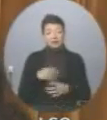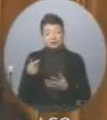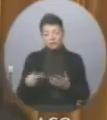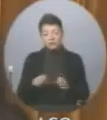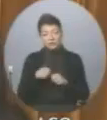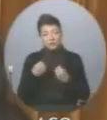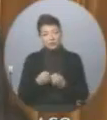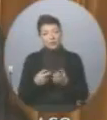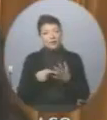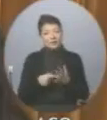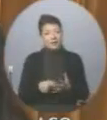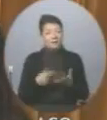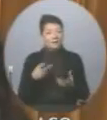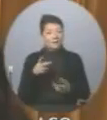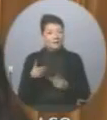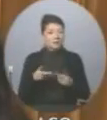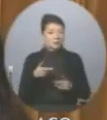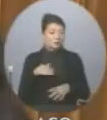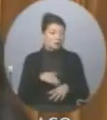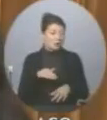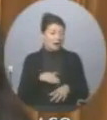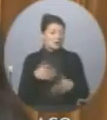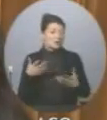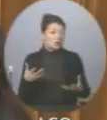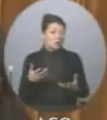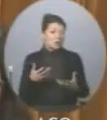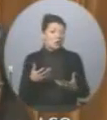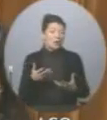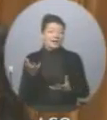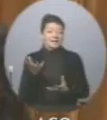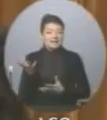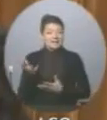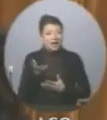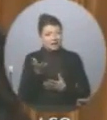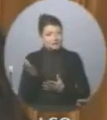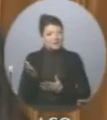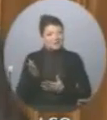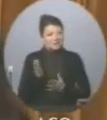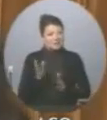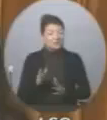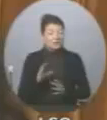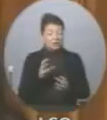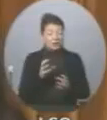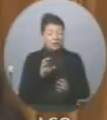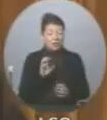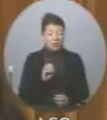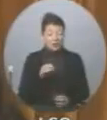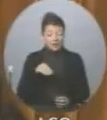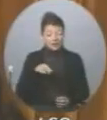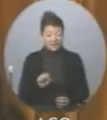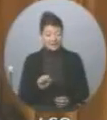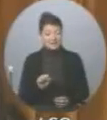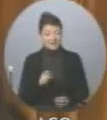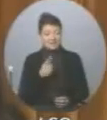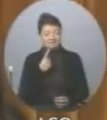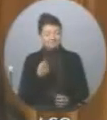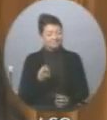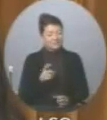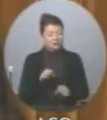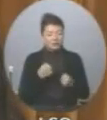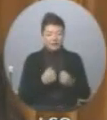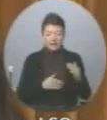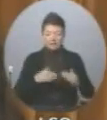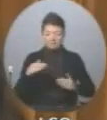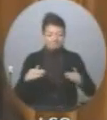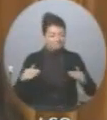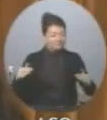tels que l'itinérance et le chômage. L'Organisation mondiale de la santé reconnaît que les inégalités sociales mènent à des iniquités